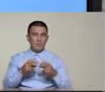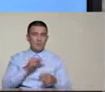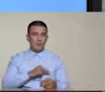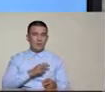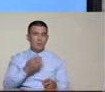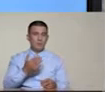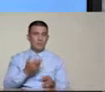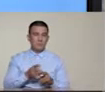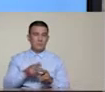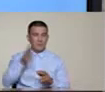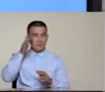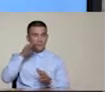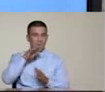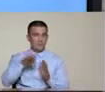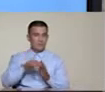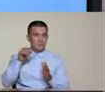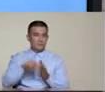osti arxeologiyasi haqida.